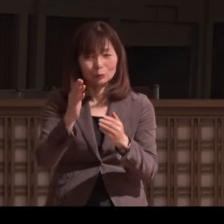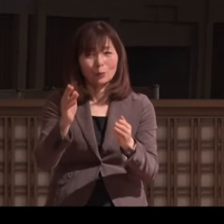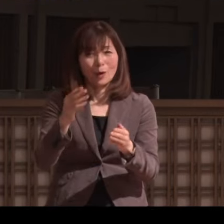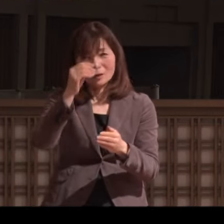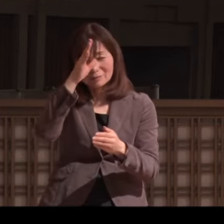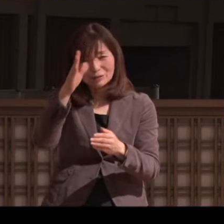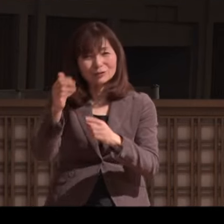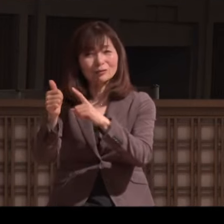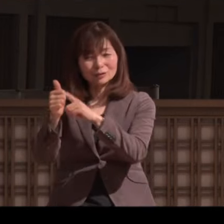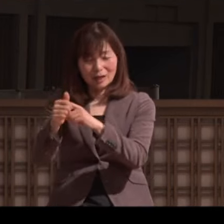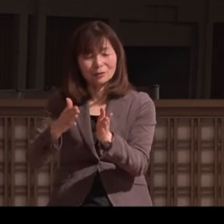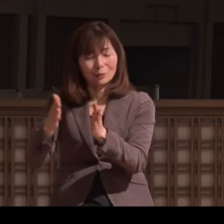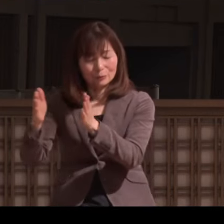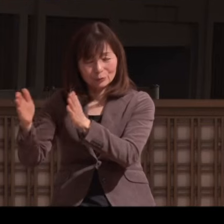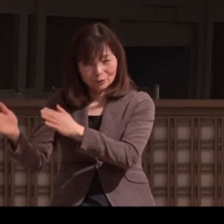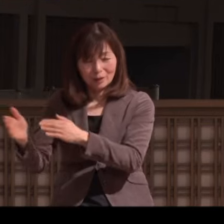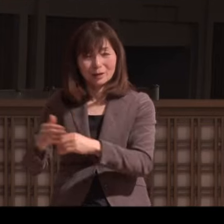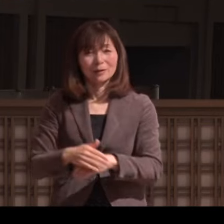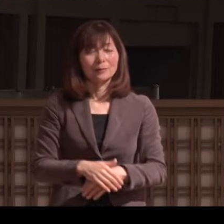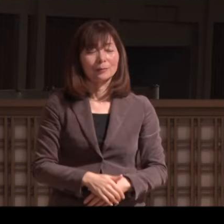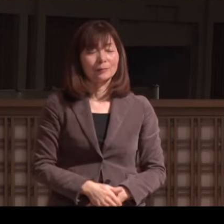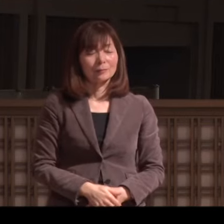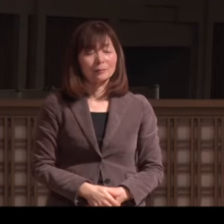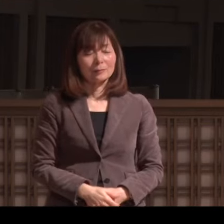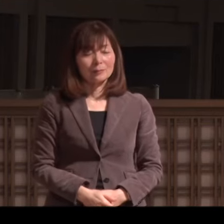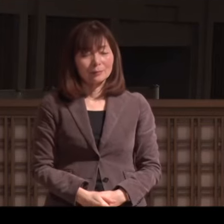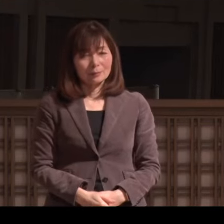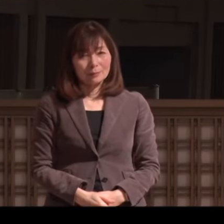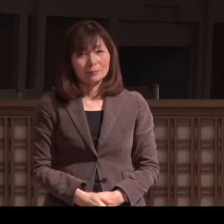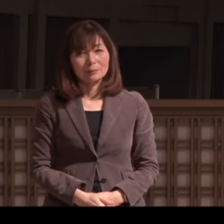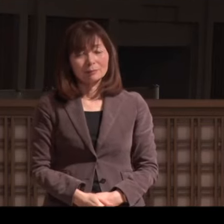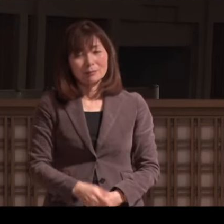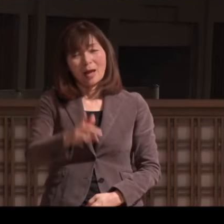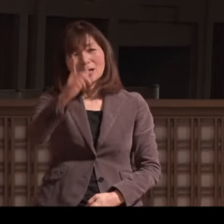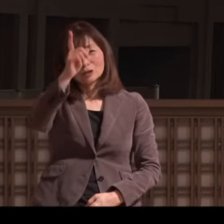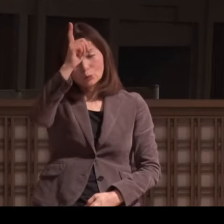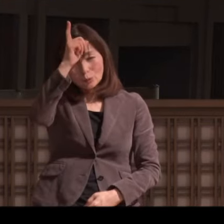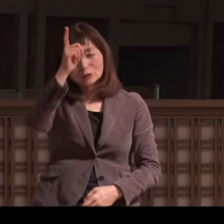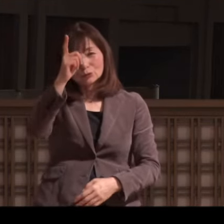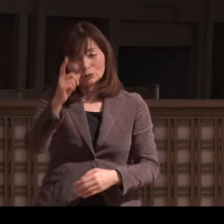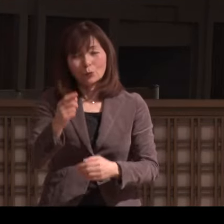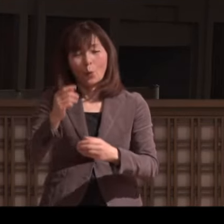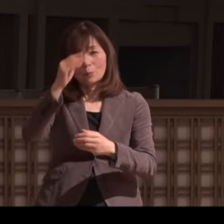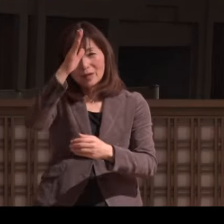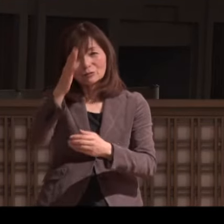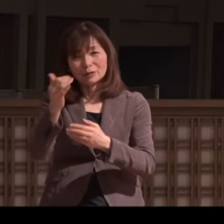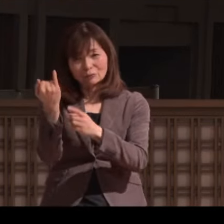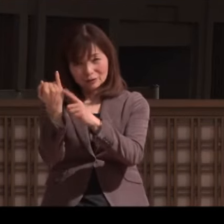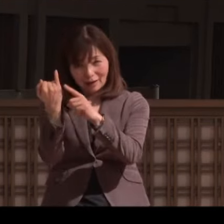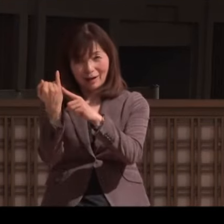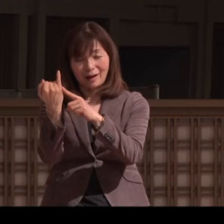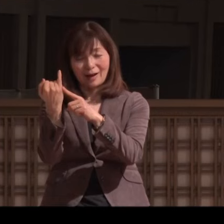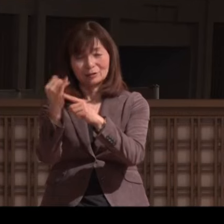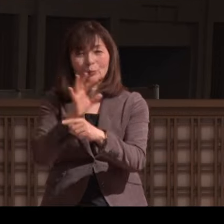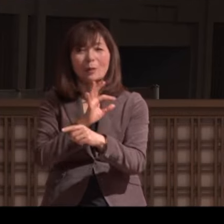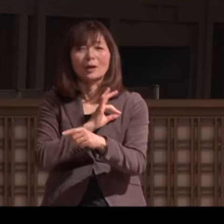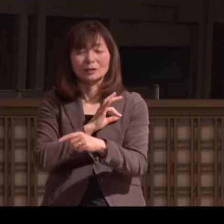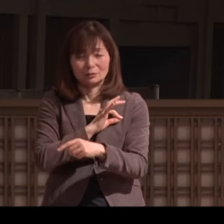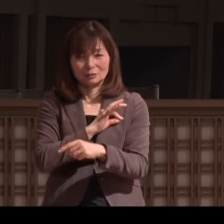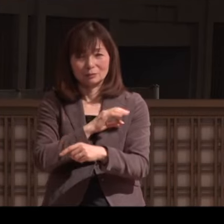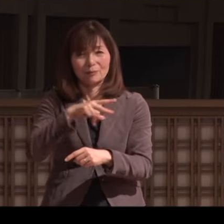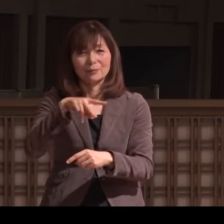耳にタコができるほど聞いたっていう人いますかて聞こうと思うけどやめときますねドイツの哲学者女性哲学者ですねでえナチス